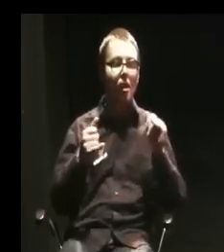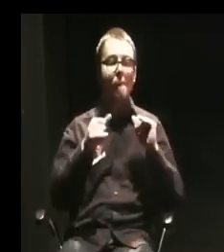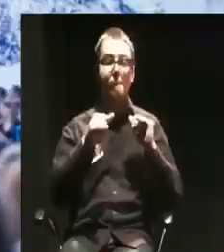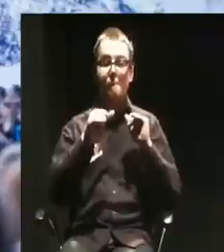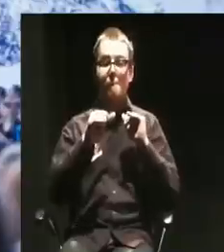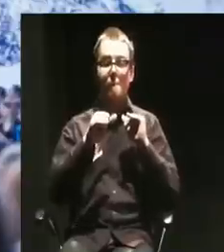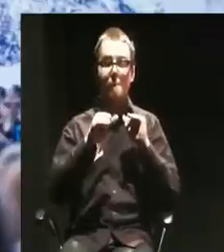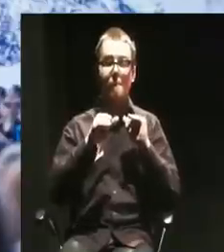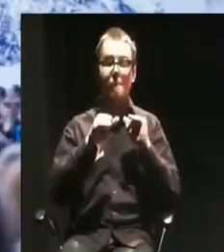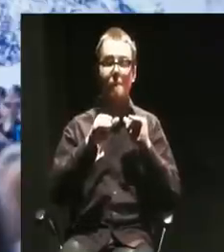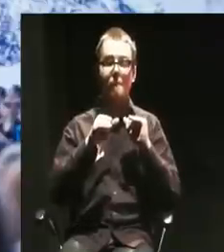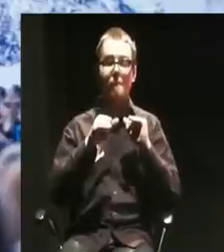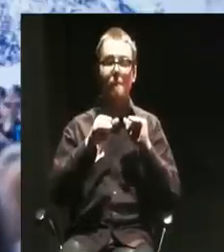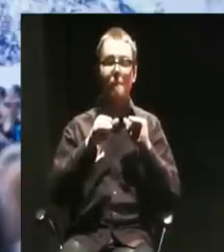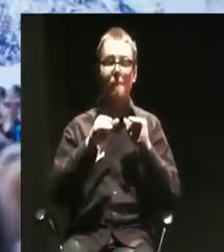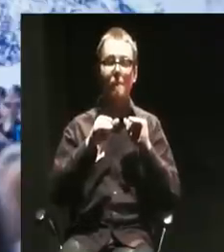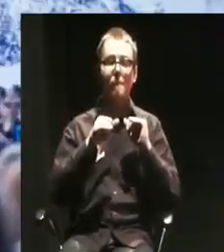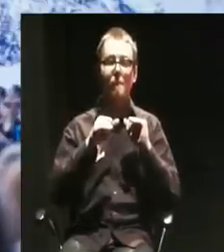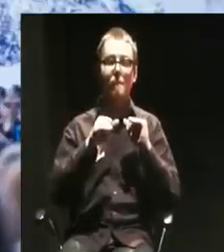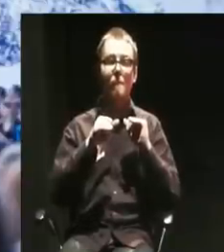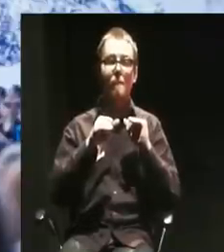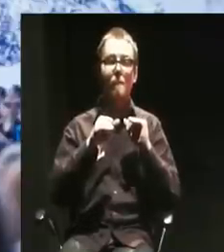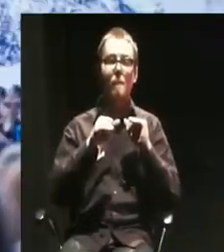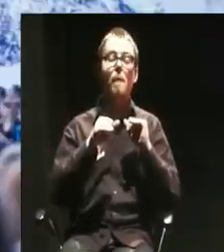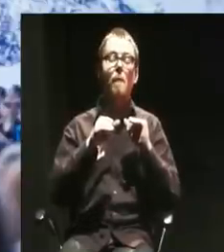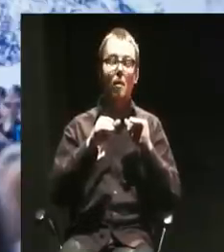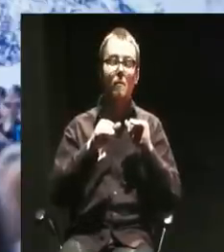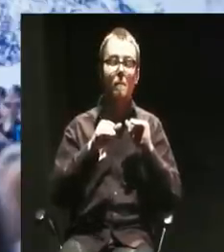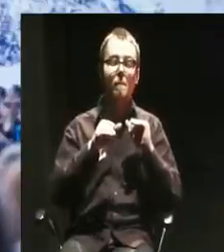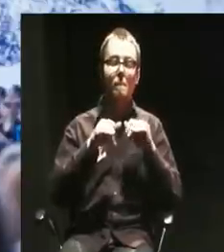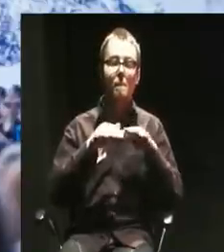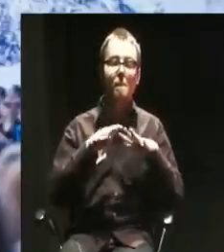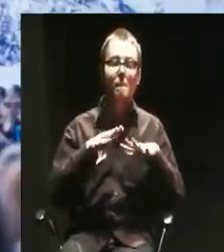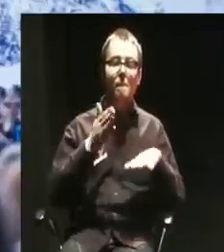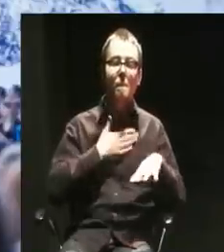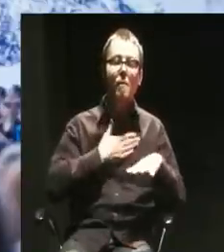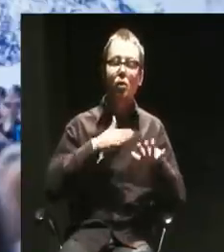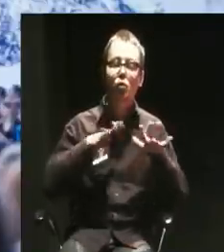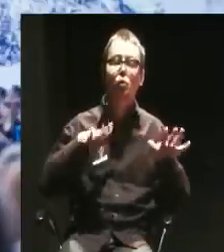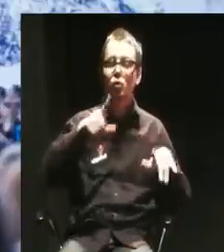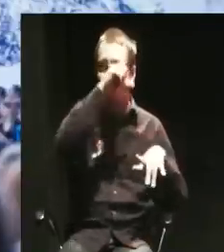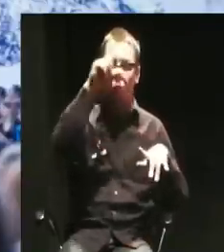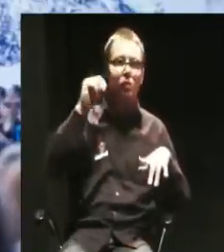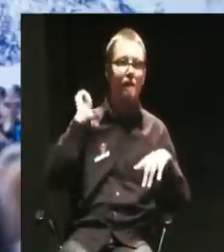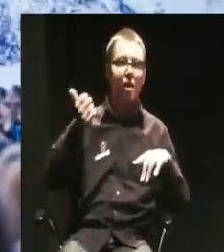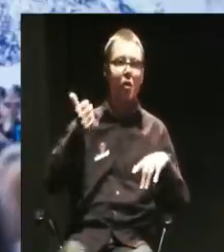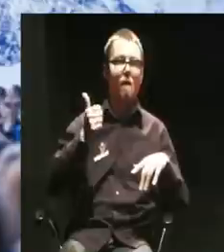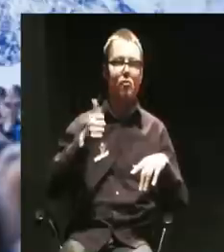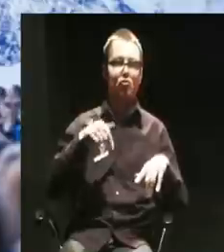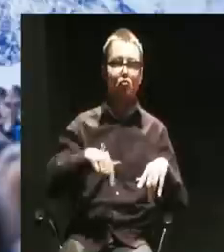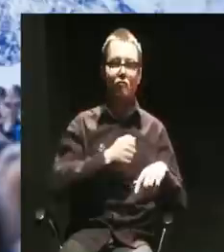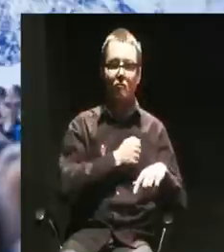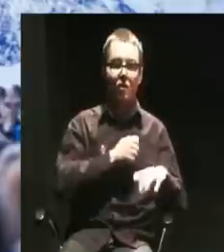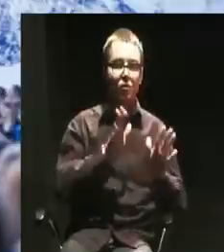mamy olbrzymi potencjał kapitału społecznego. Nie wiem, czy pamiętacie naszą